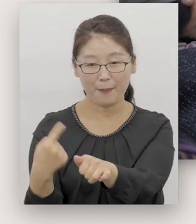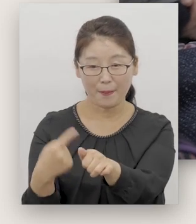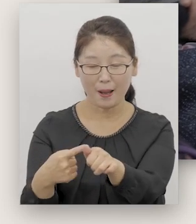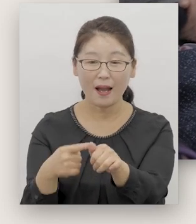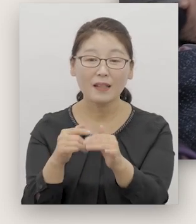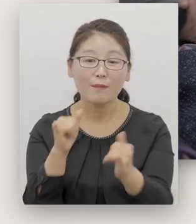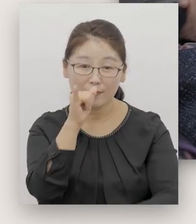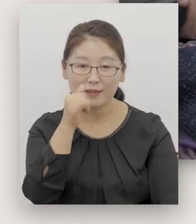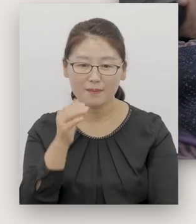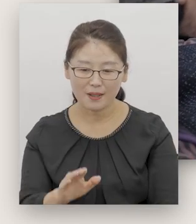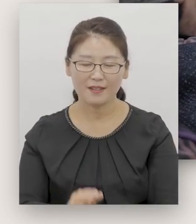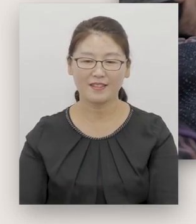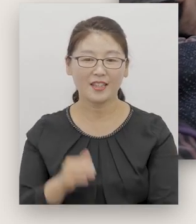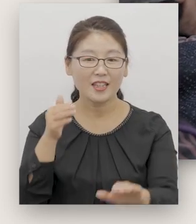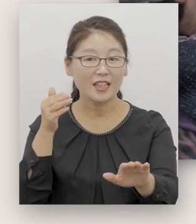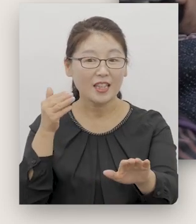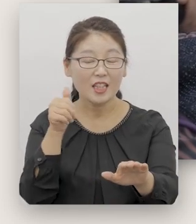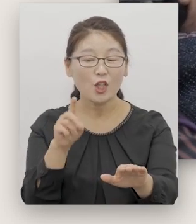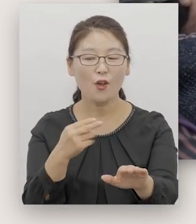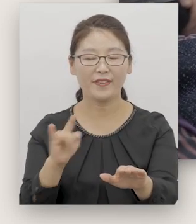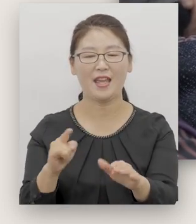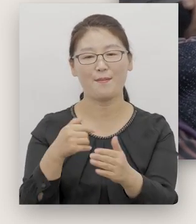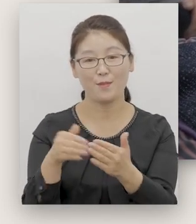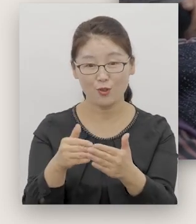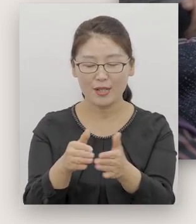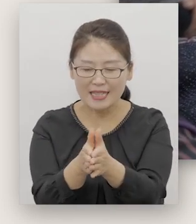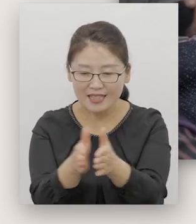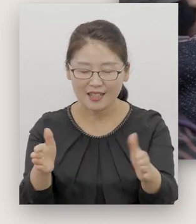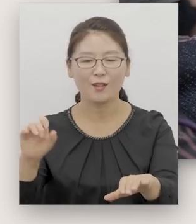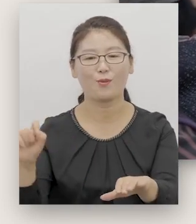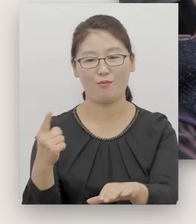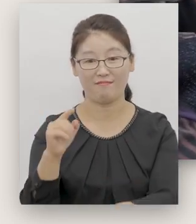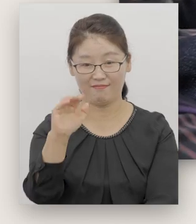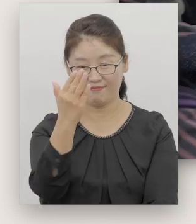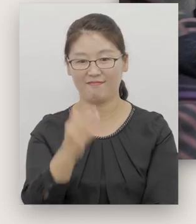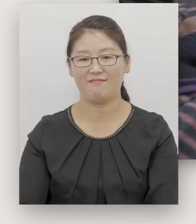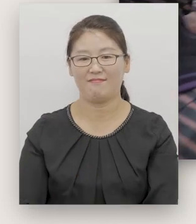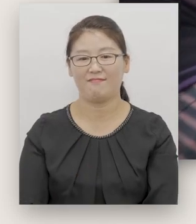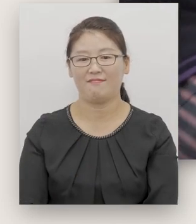다양한 현대미술의 아주 근원이 됐었던 중요한 순간이라고 할수 있습니다.